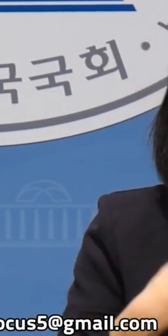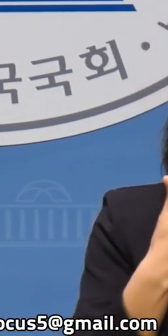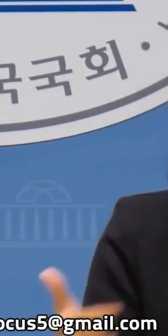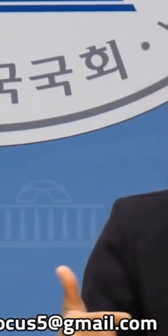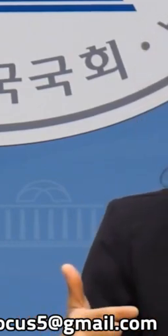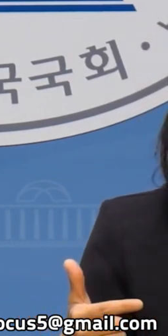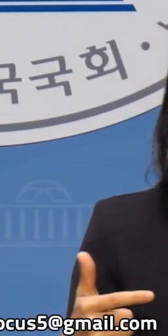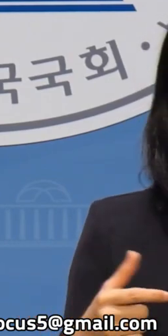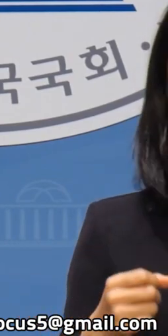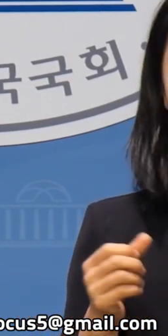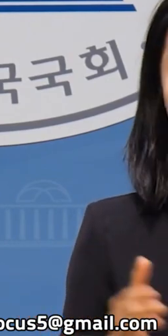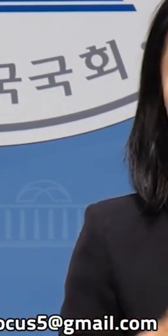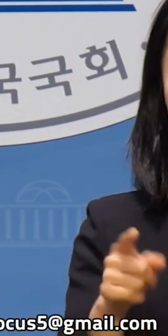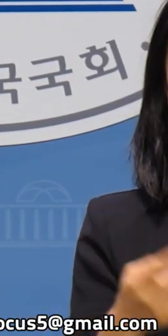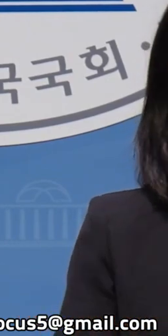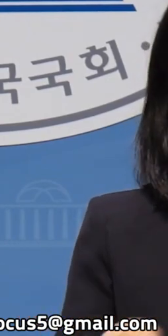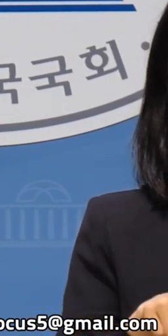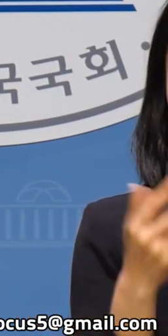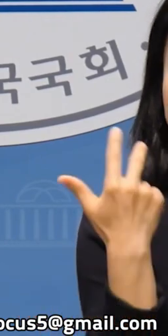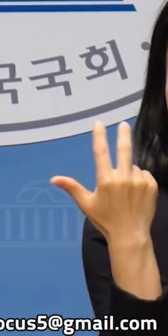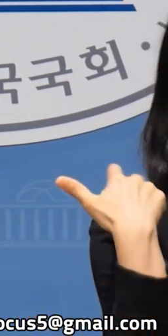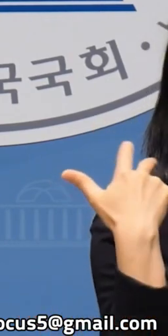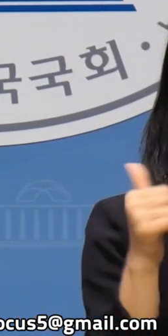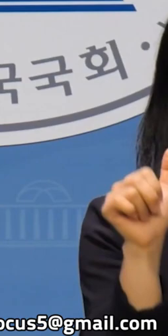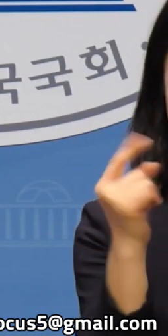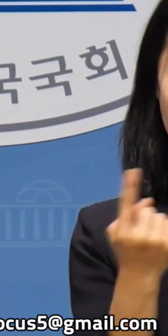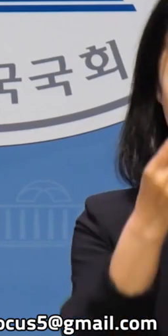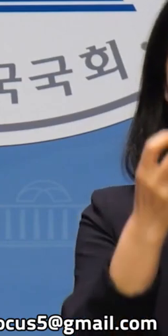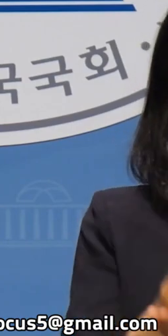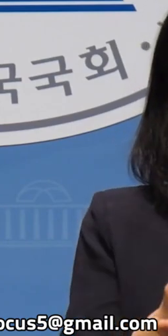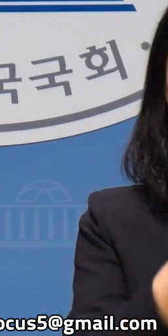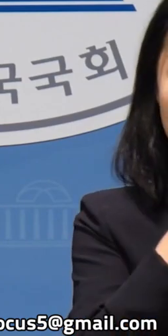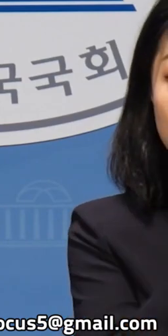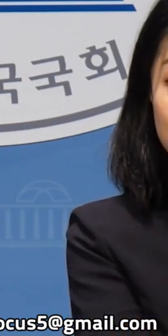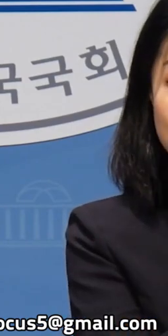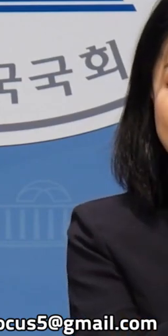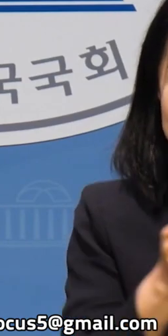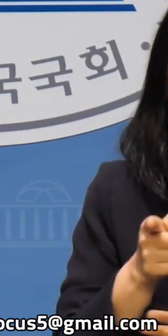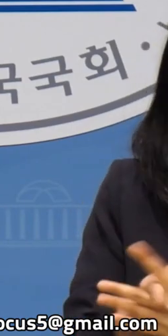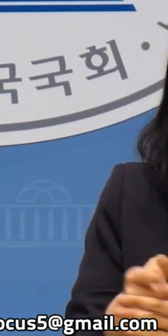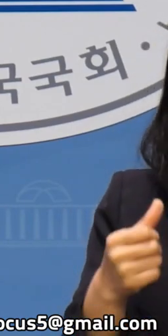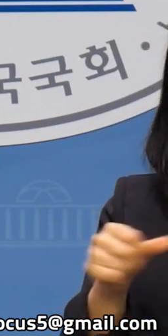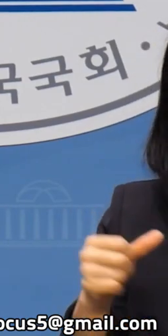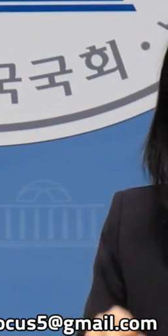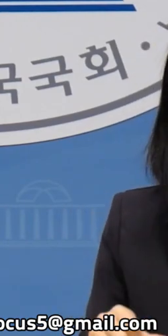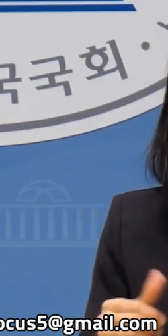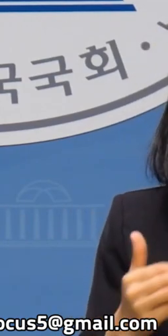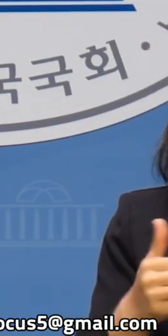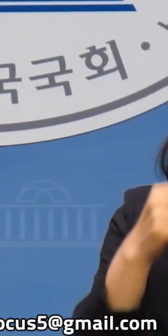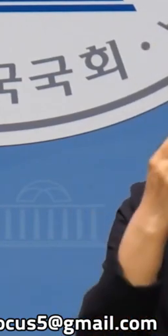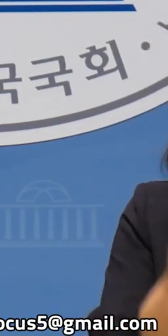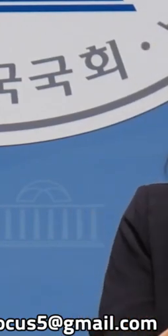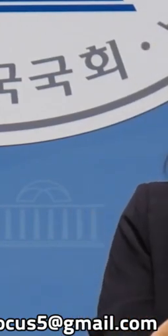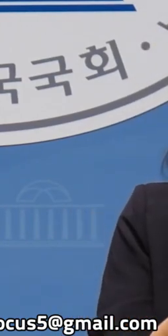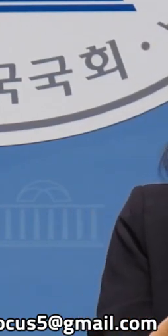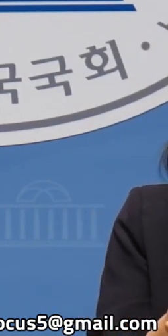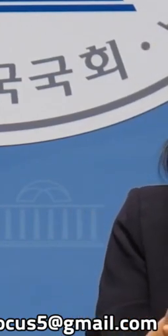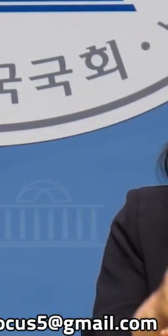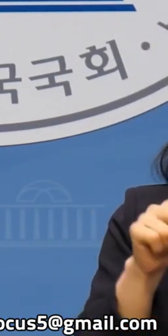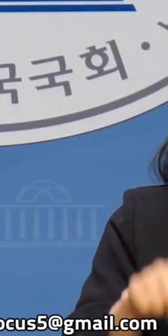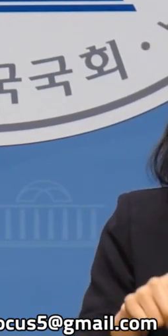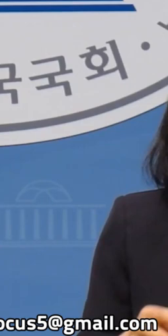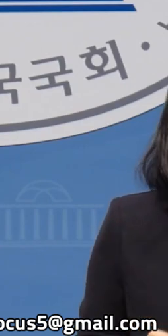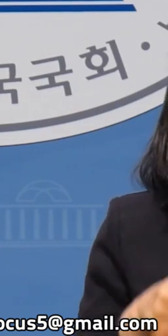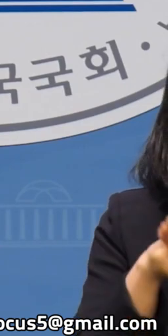합니다. 저는 이를 위해 지난주 1호 공동법안으로 북한 해킹 방지법, 즉 전자정보법 개정안을